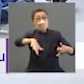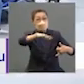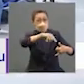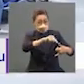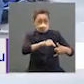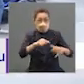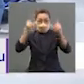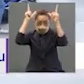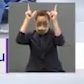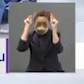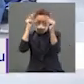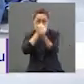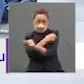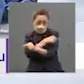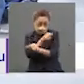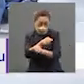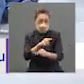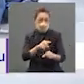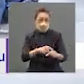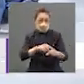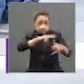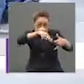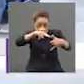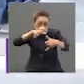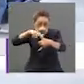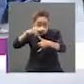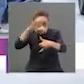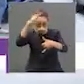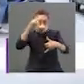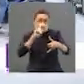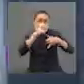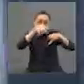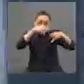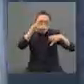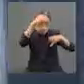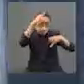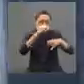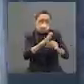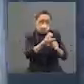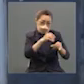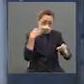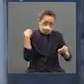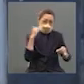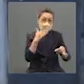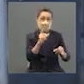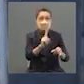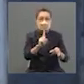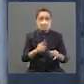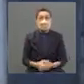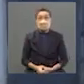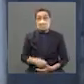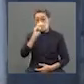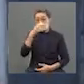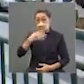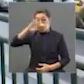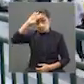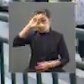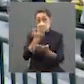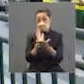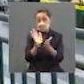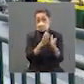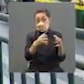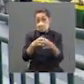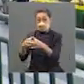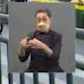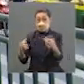ภัยทีนี้มาตรการค่ะในระยะแรกเนี่ยเริ่มจากการตรวจคัดกรองนะคะในผู้ป่วยทั่วไปแล้วก็บุคลากรทางการแพ